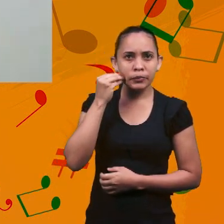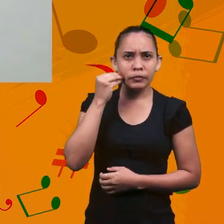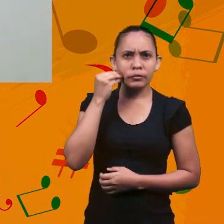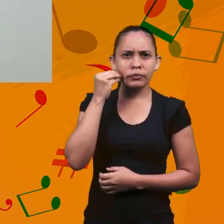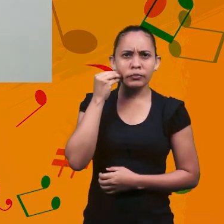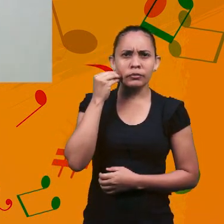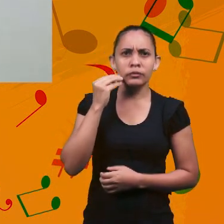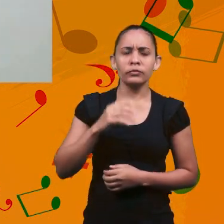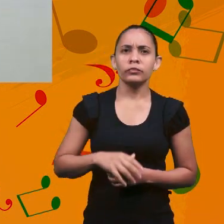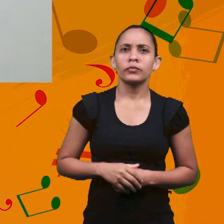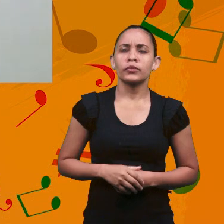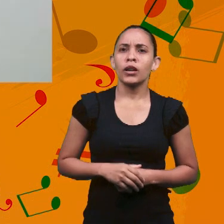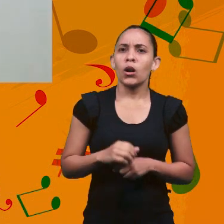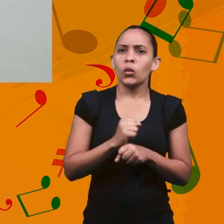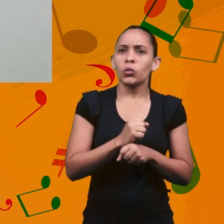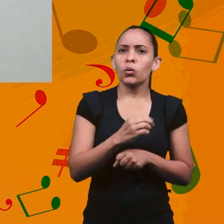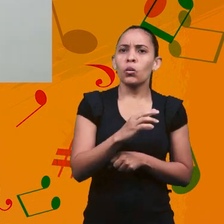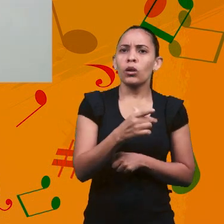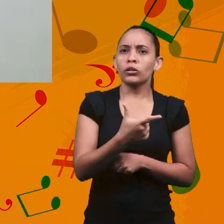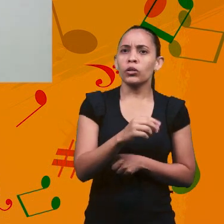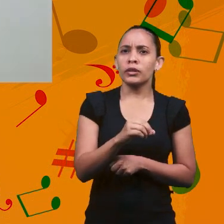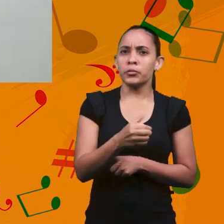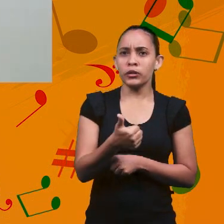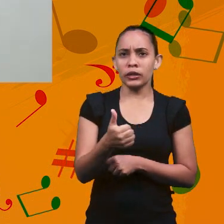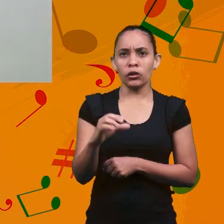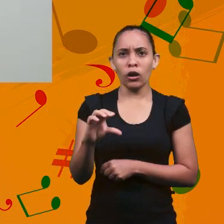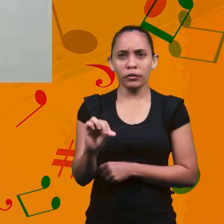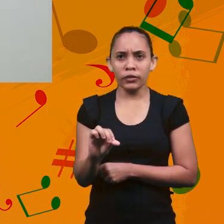j'ai eue pendant l'année 2020.